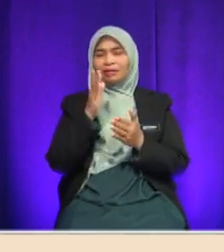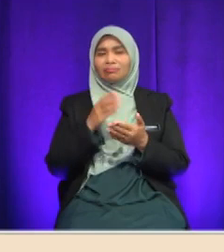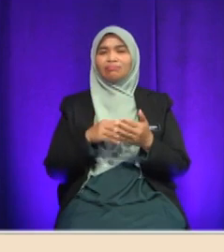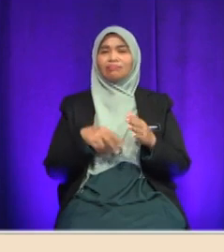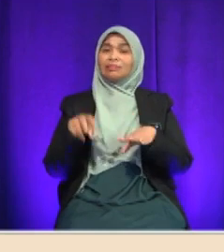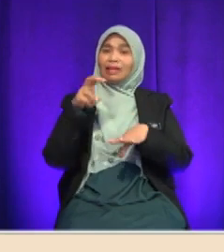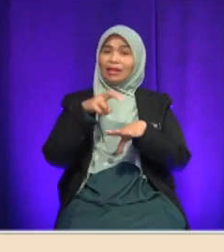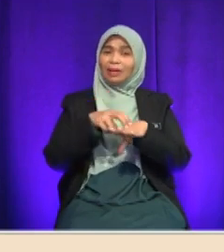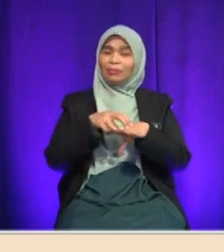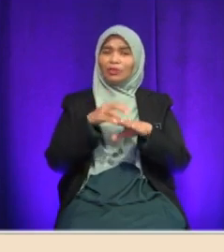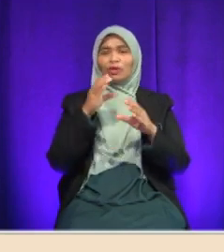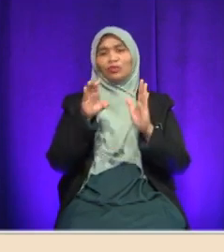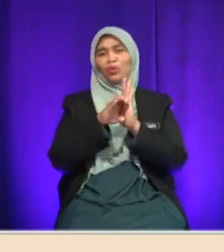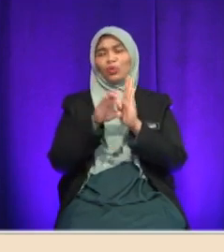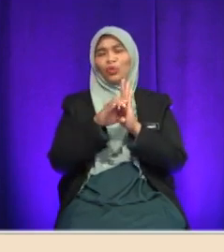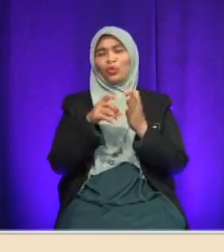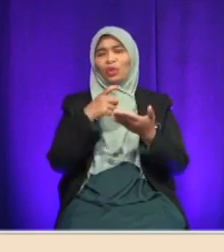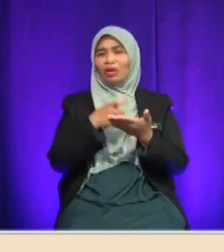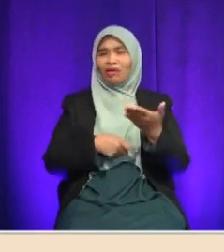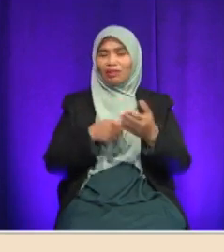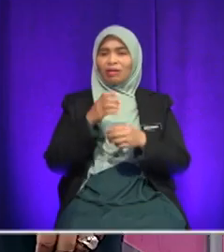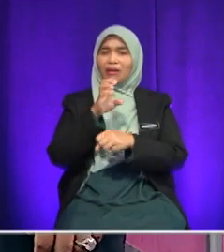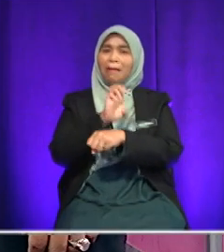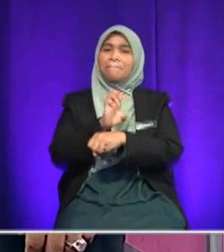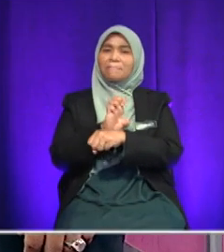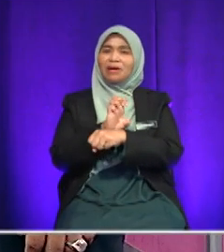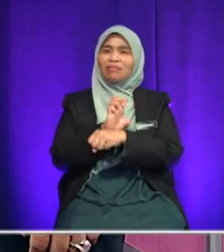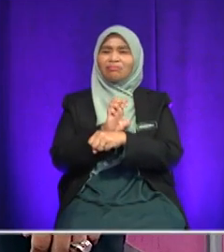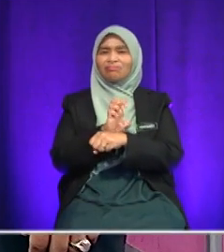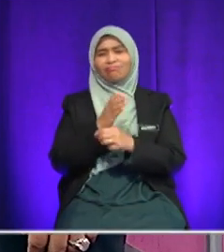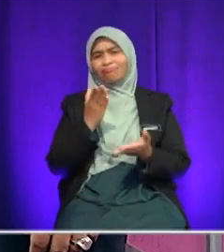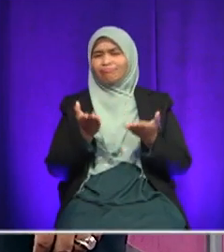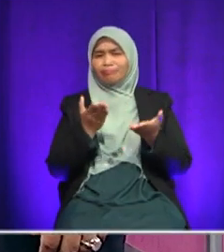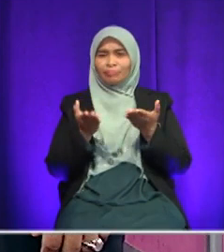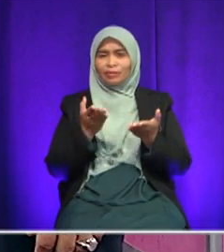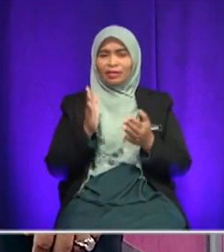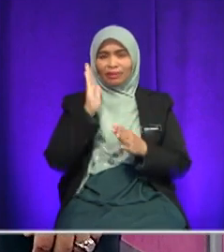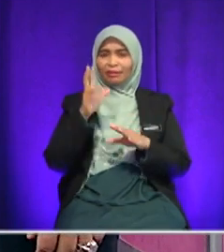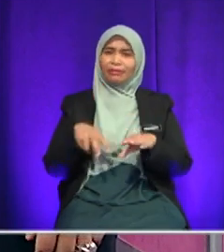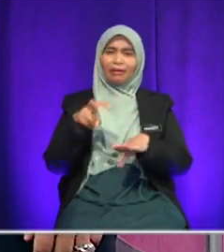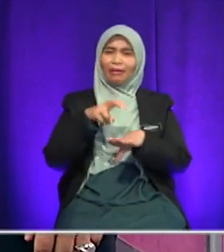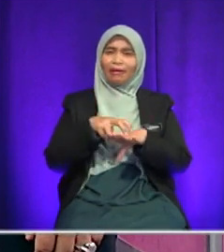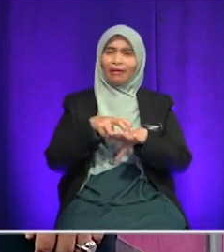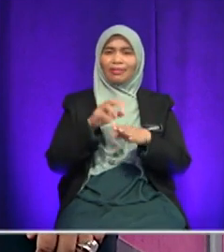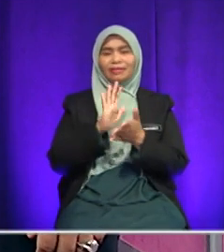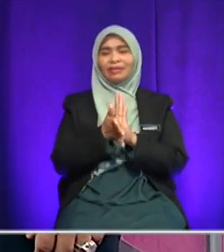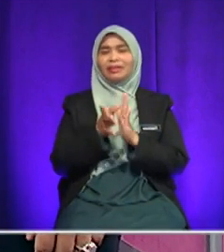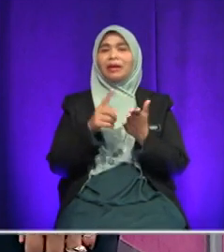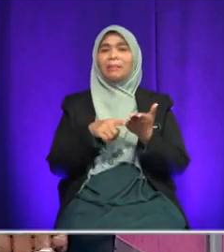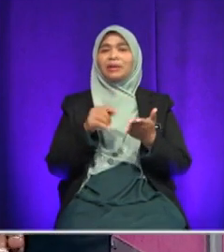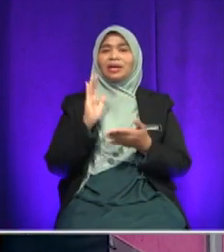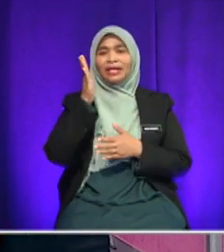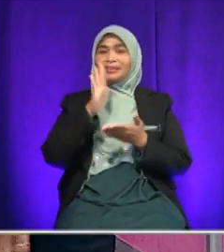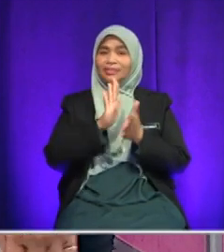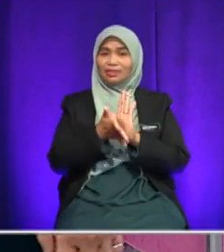naik RM300 untuk 1 gram. Apa kesan dia kepada permintaan emas tersebut? Okey, inilah